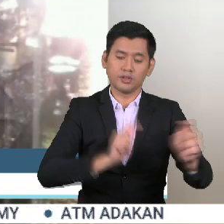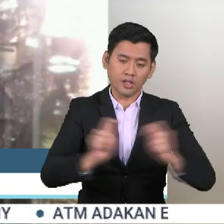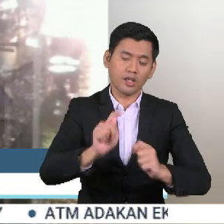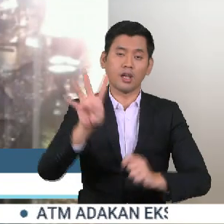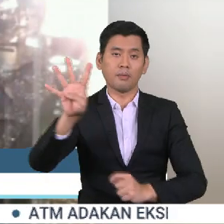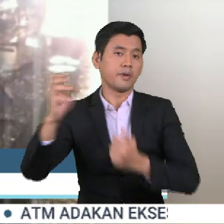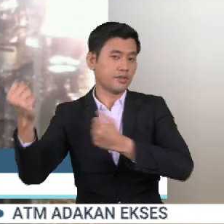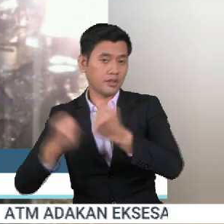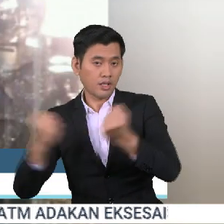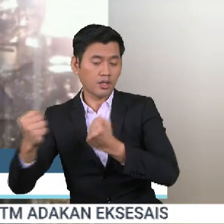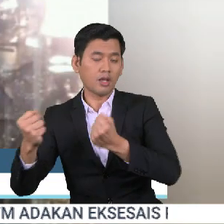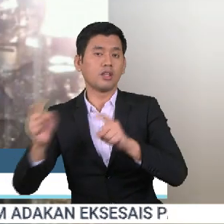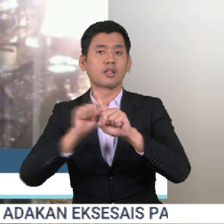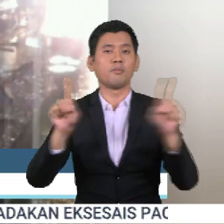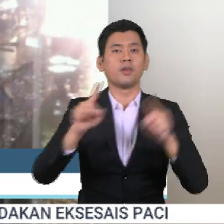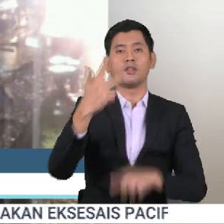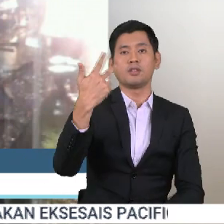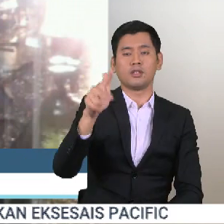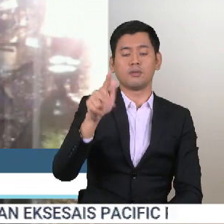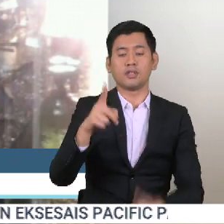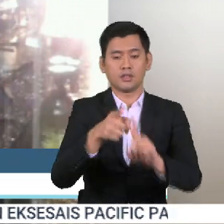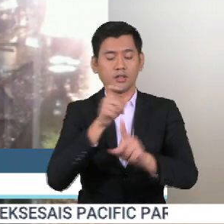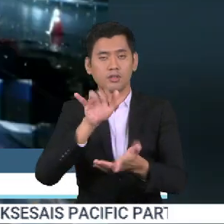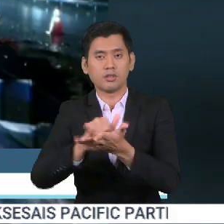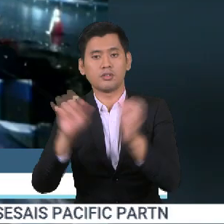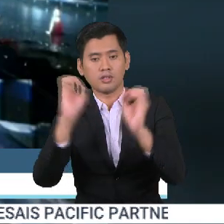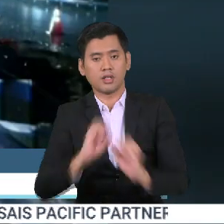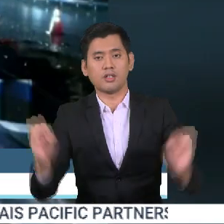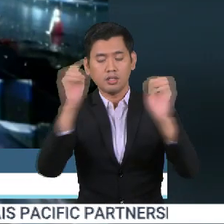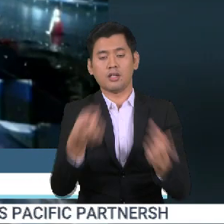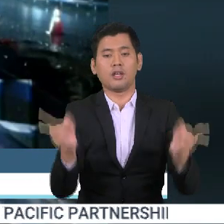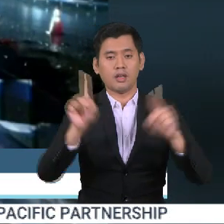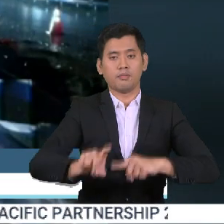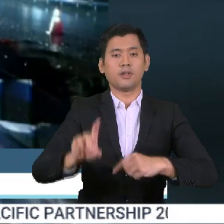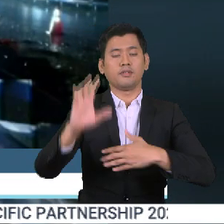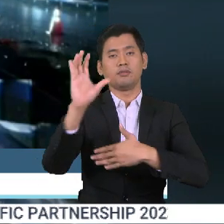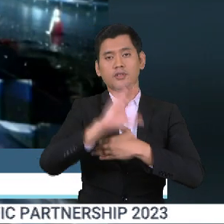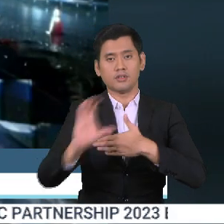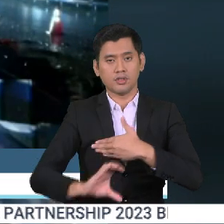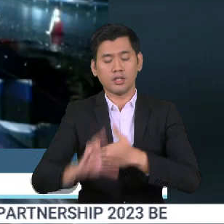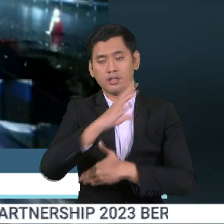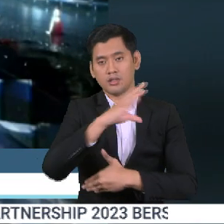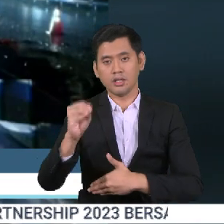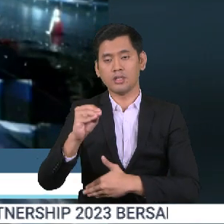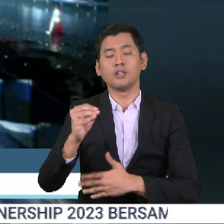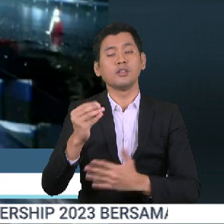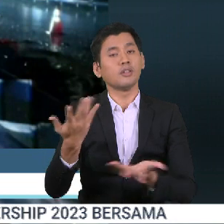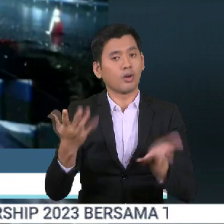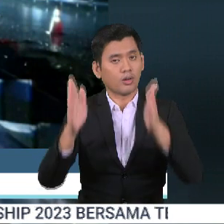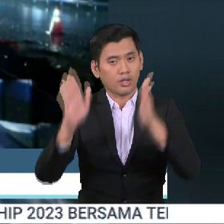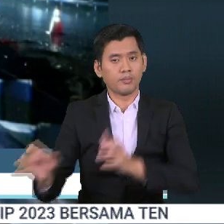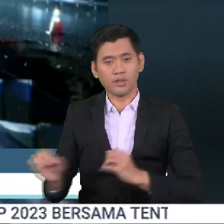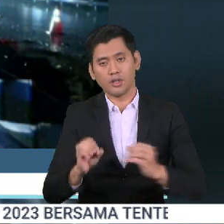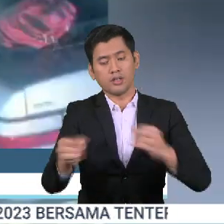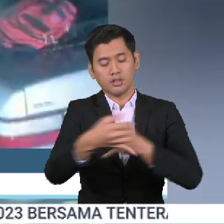4 kereta bagaimanapun 13 daripadanya tidak mengalami sebarang kecelakaan juru cakap pusat Keraton operasi